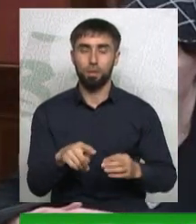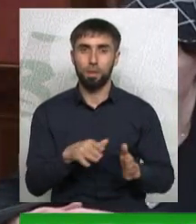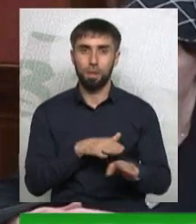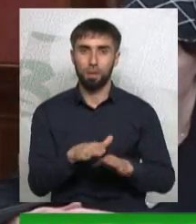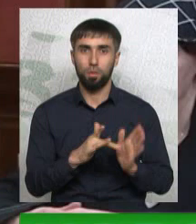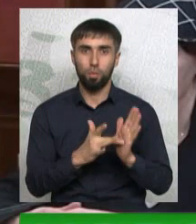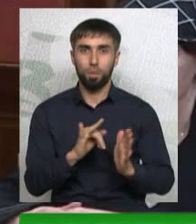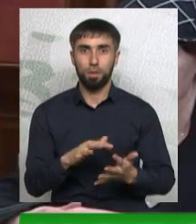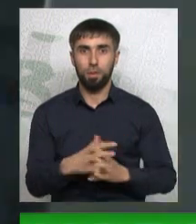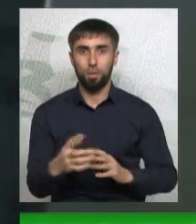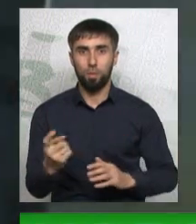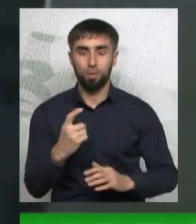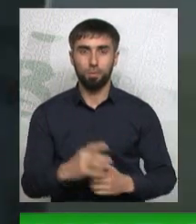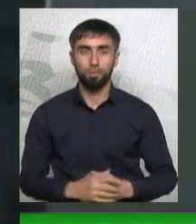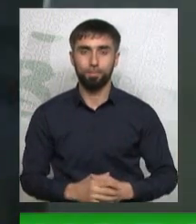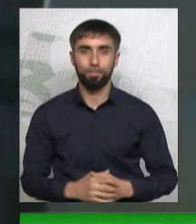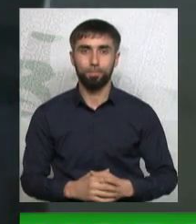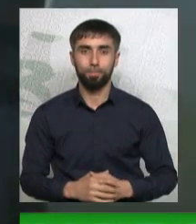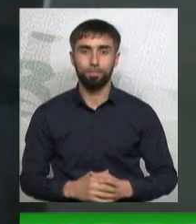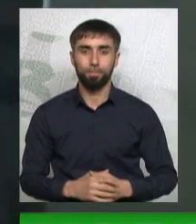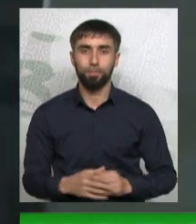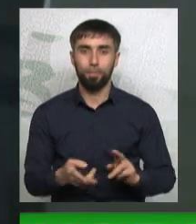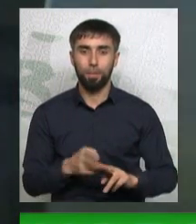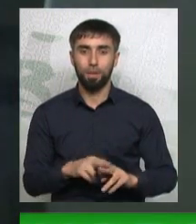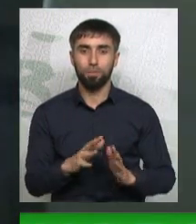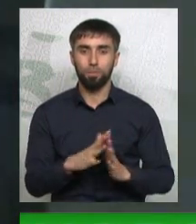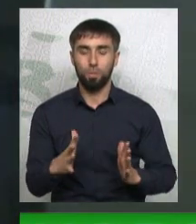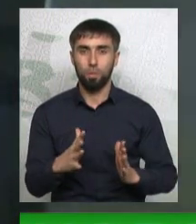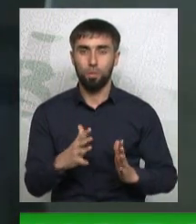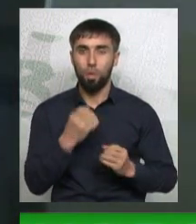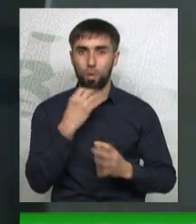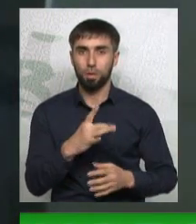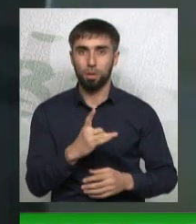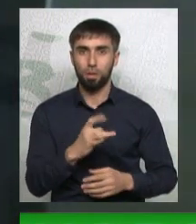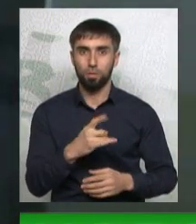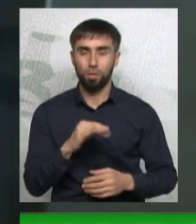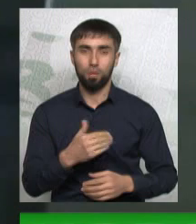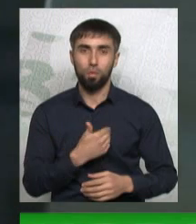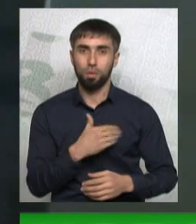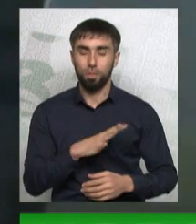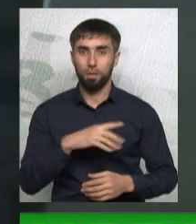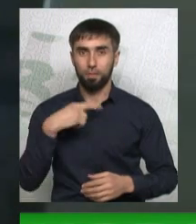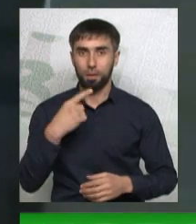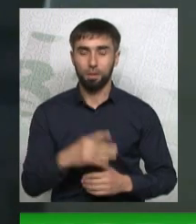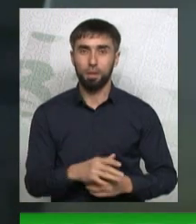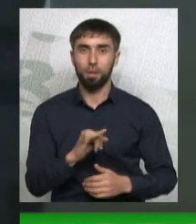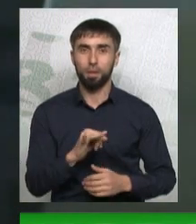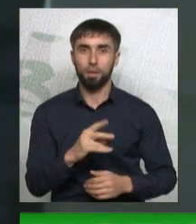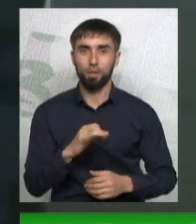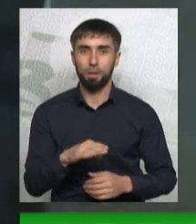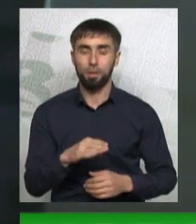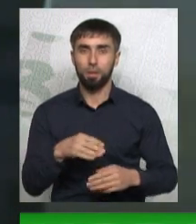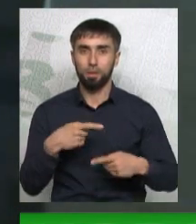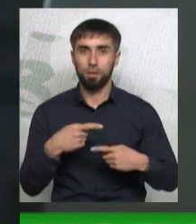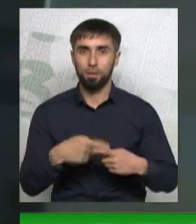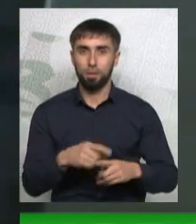и сельском хозяйстве. Это очень хороший результат, хотел бы выразить Министерству экономического